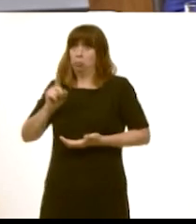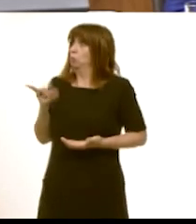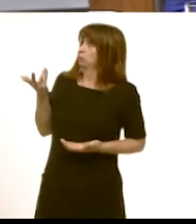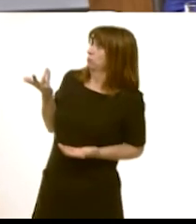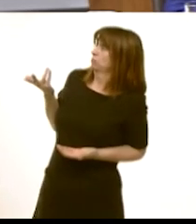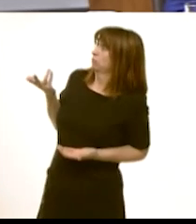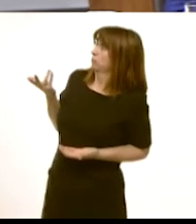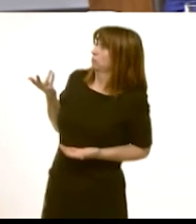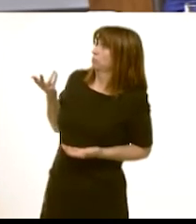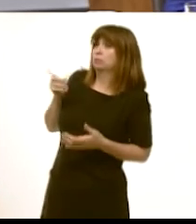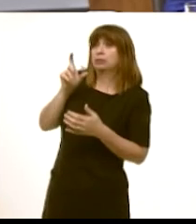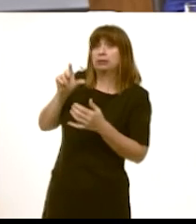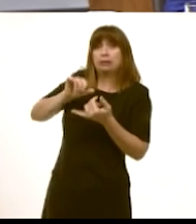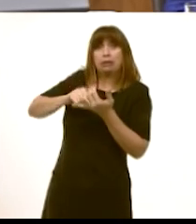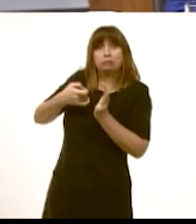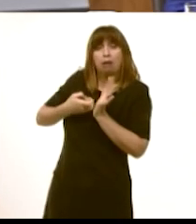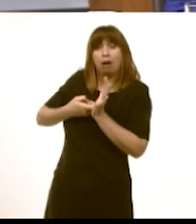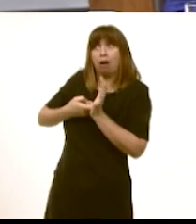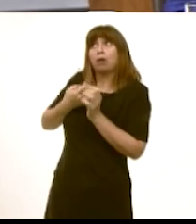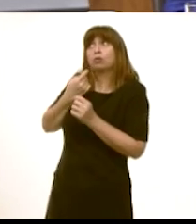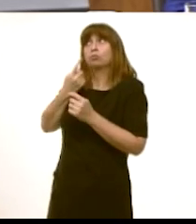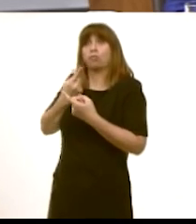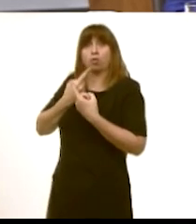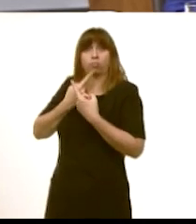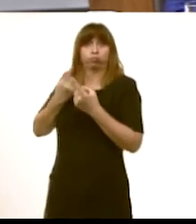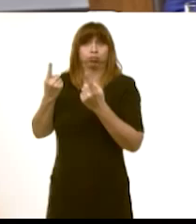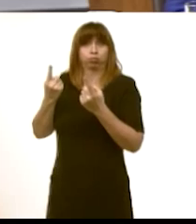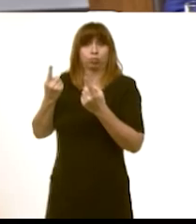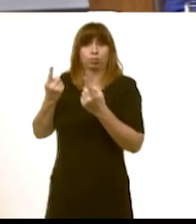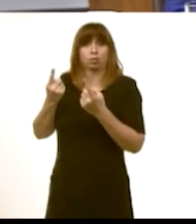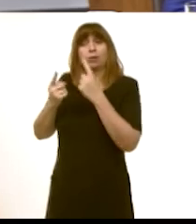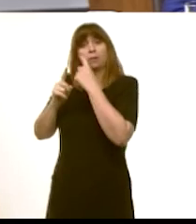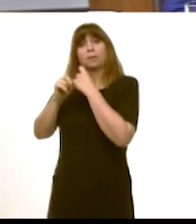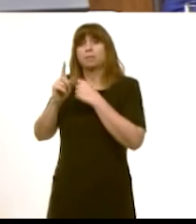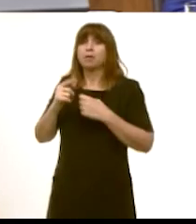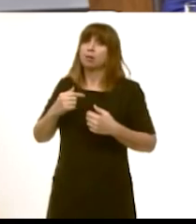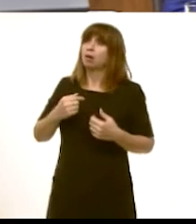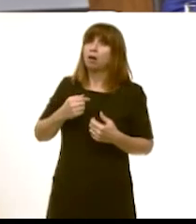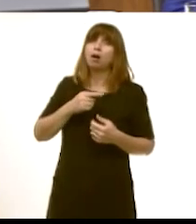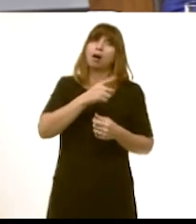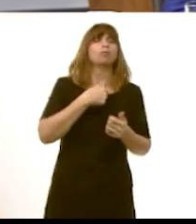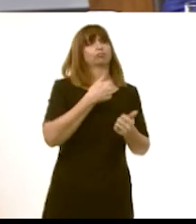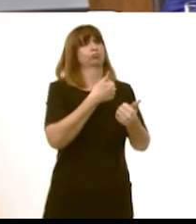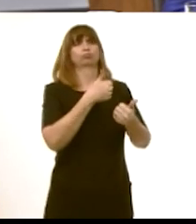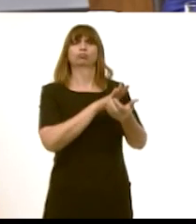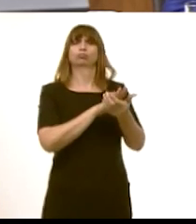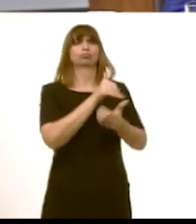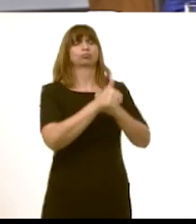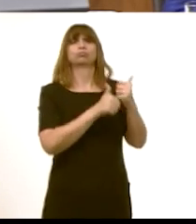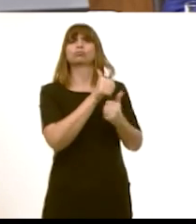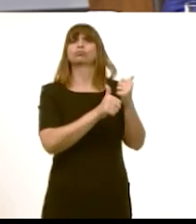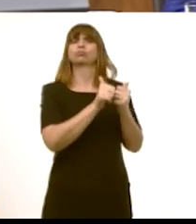ddatgan fori. Ond na, fi yn croesawu'n fawr iawn o gwaith mae'r Llyfrgell wedi wneud mwyn sicrhau bod y Llyfrgell yn ymestyn allan i bobl